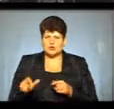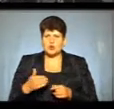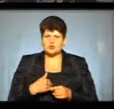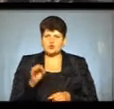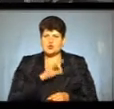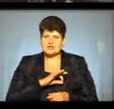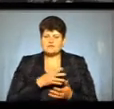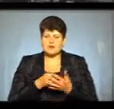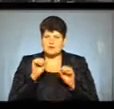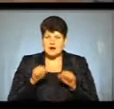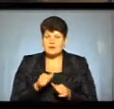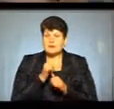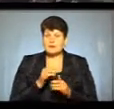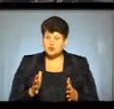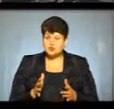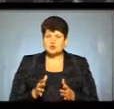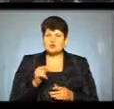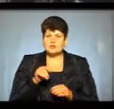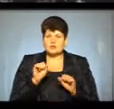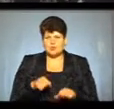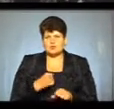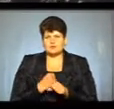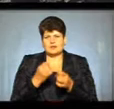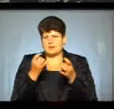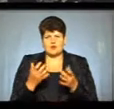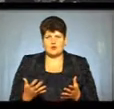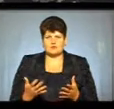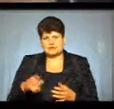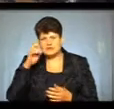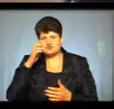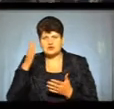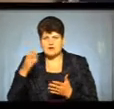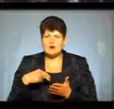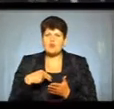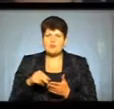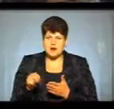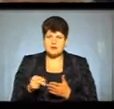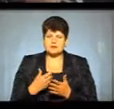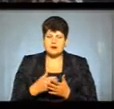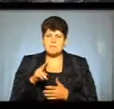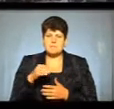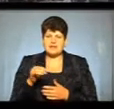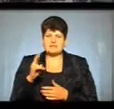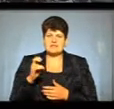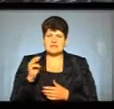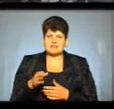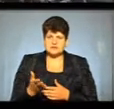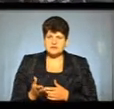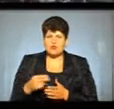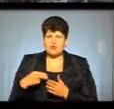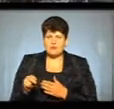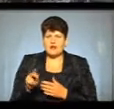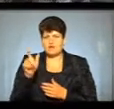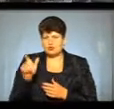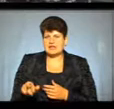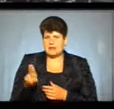і не можуть, тоді можна зробити просто. Держава купляє, наприклад, пай 200 тисяч, купляє людина цей пай по